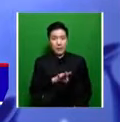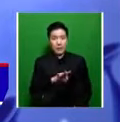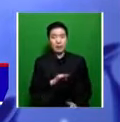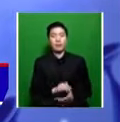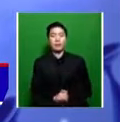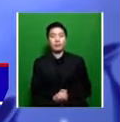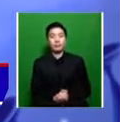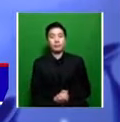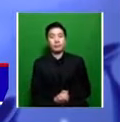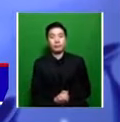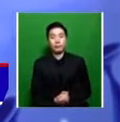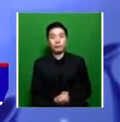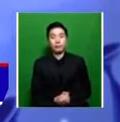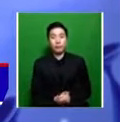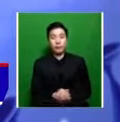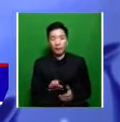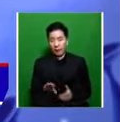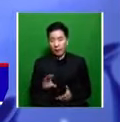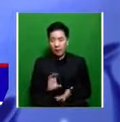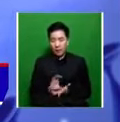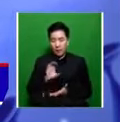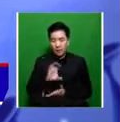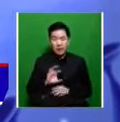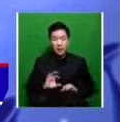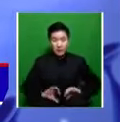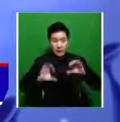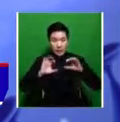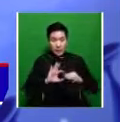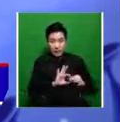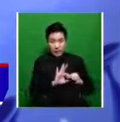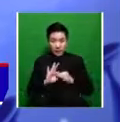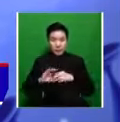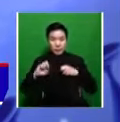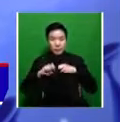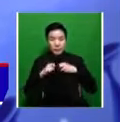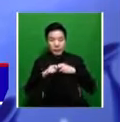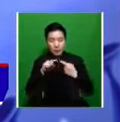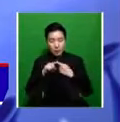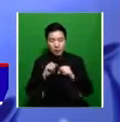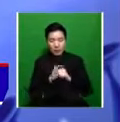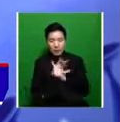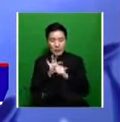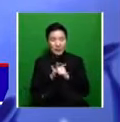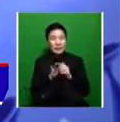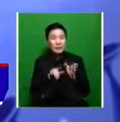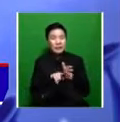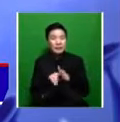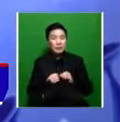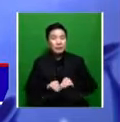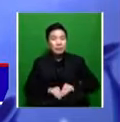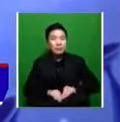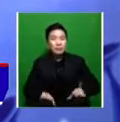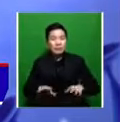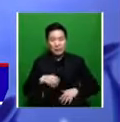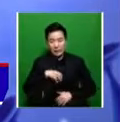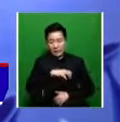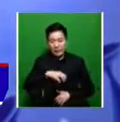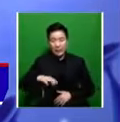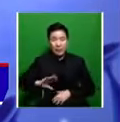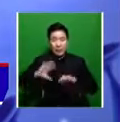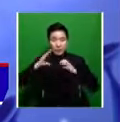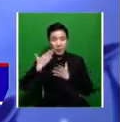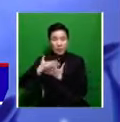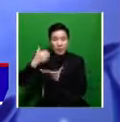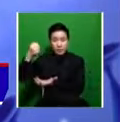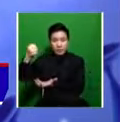ของงบประมาณที่จัดสรรให้ส่วนราชการที่เกี่ยวข้องกับการแก้ไขปัญหาการระบาดของไวรัสโคโรนานี้เนี่ยที่จั